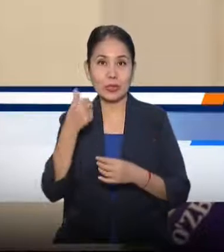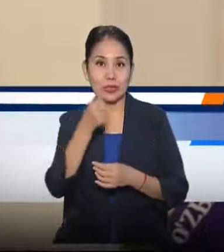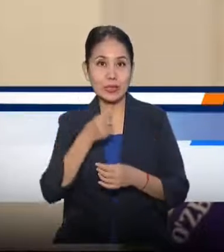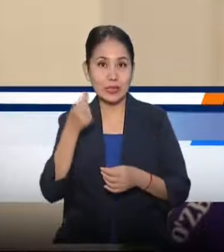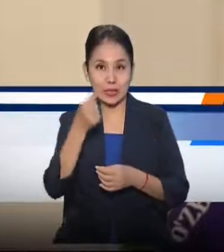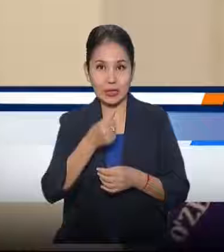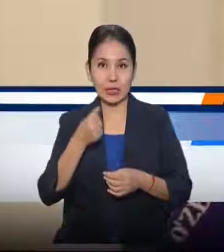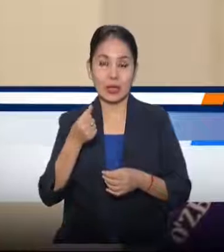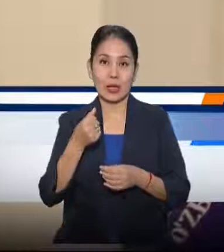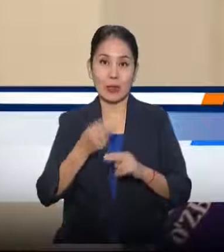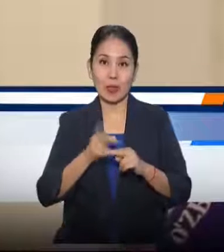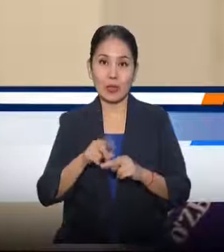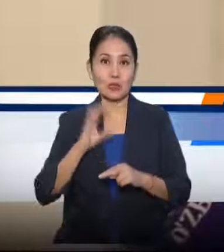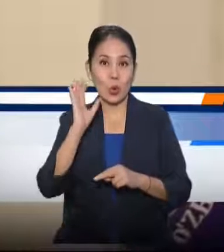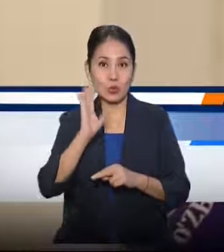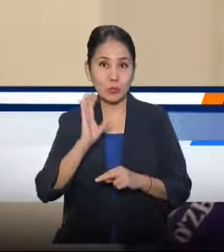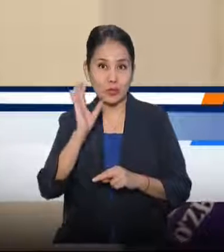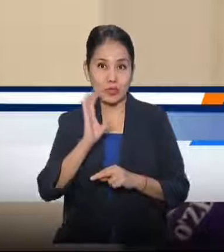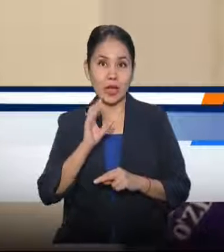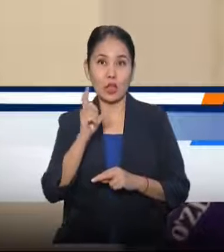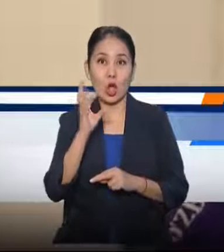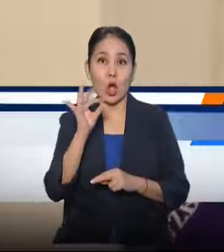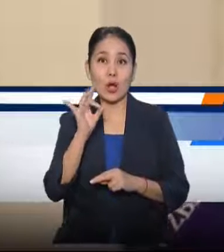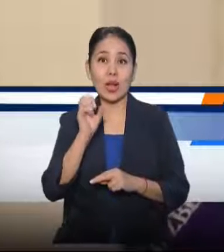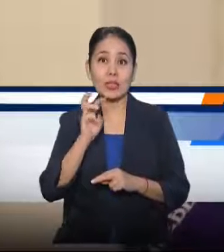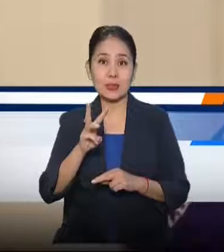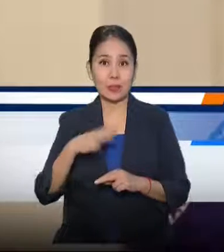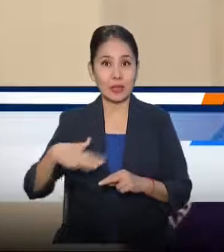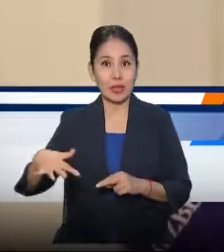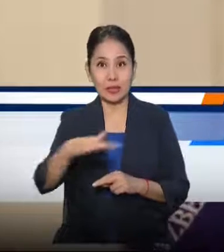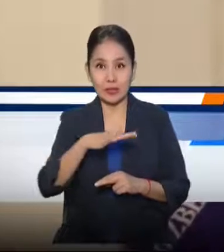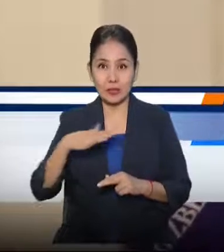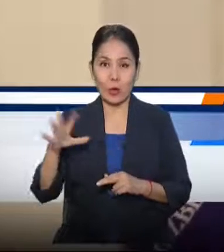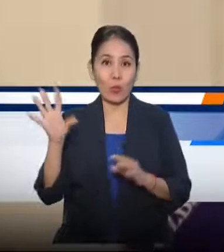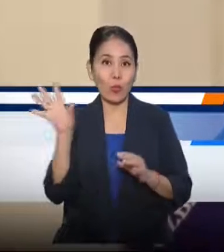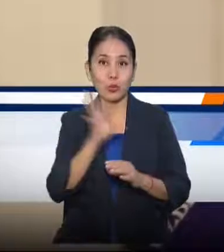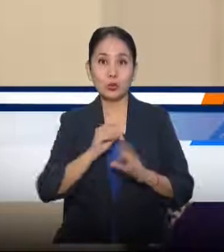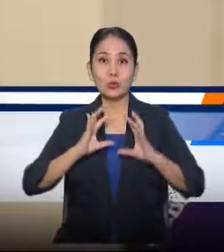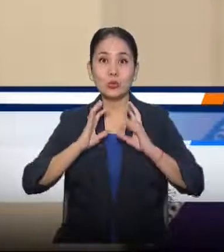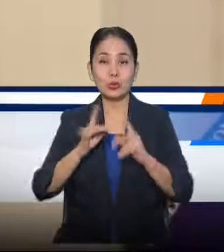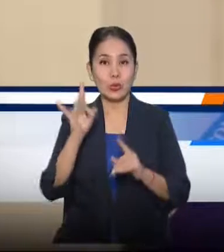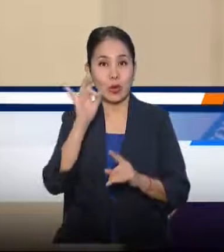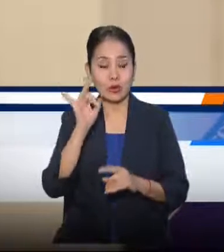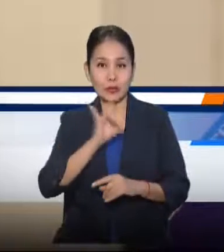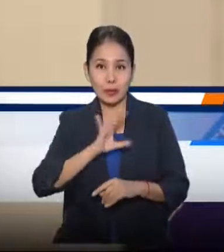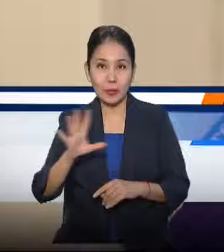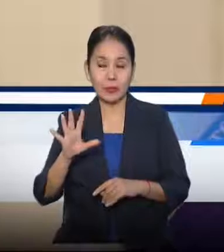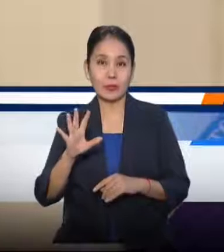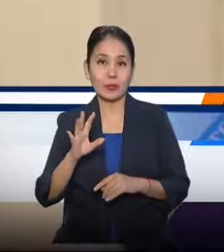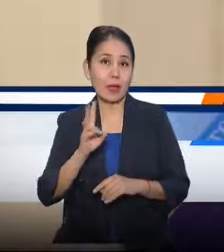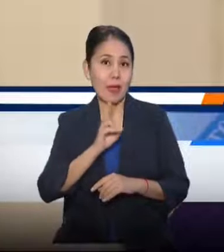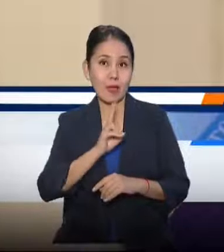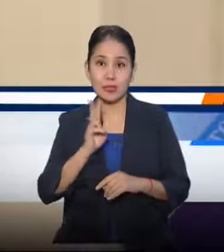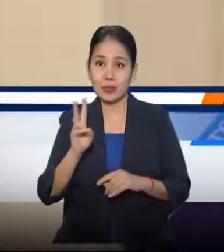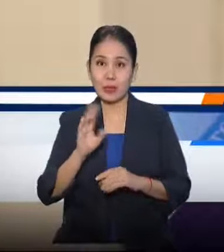shu farzandi bo'lib, shu Xorazm yerinda, shu butun O'zbekistonda, butun dunyoga donitib o'zini shu biz hech kimdan